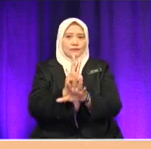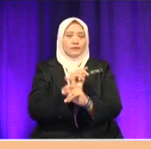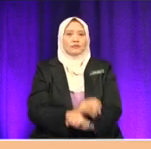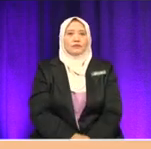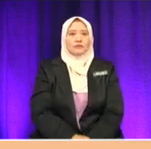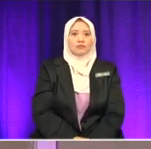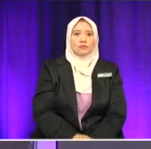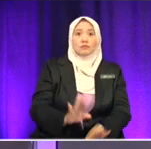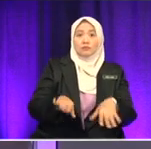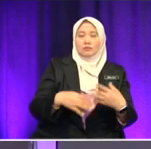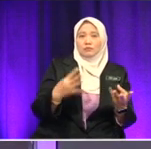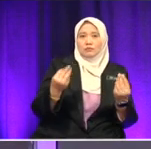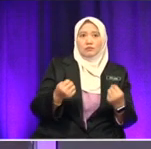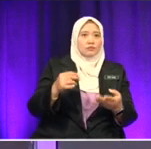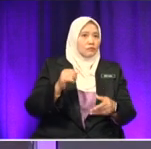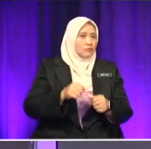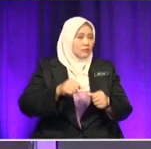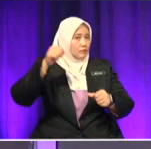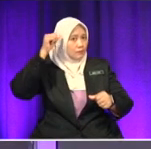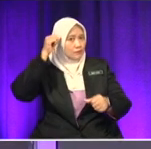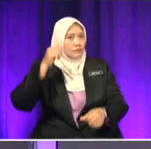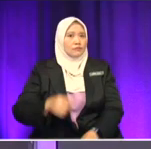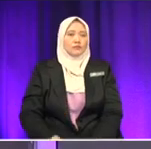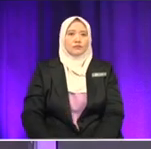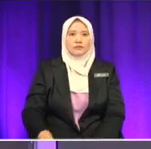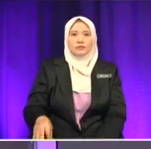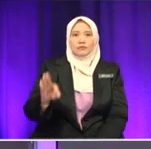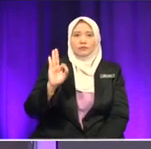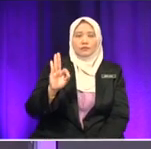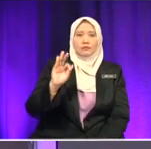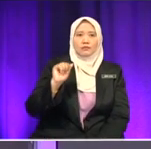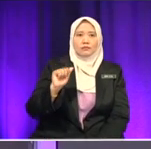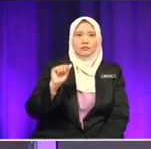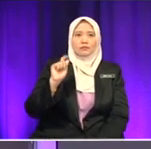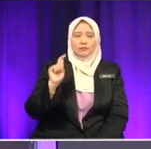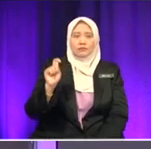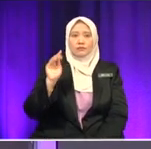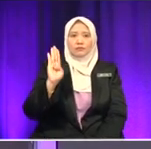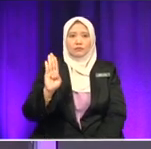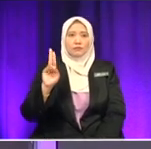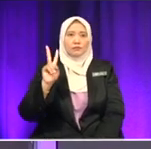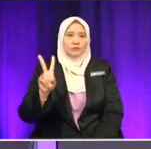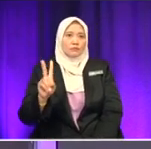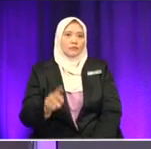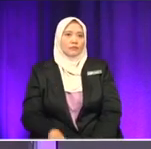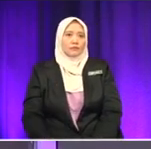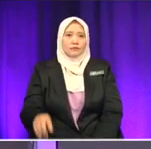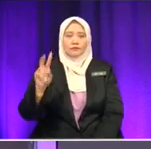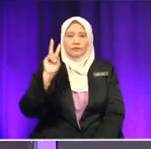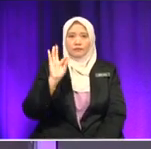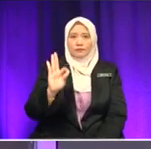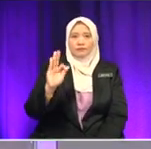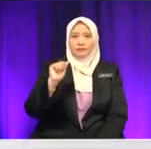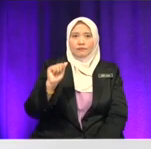untuk mengingat eh. Ha, senang aja. F A P B V. Boleh ikut cikgu? F